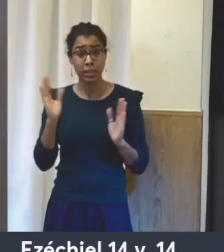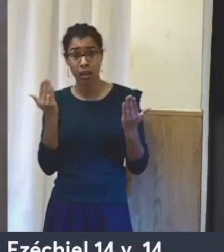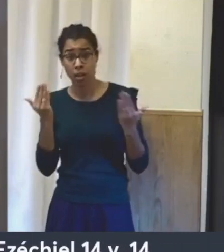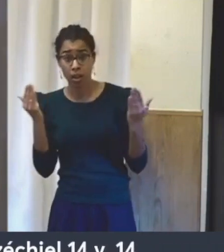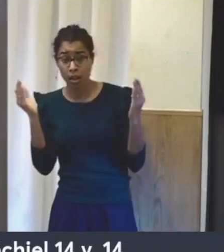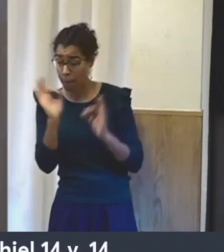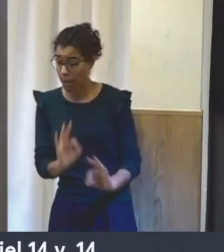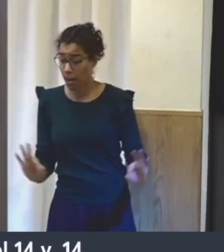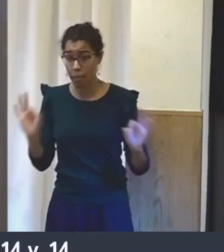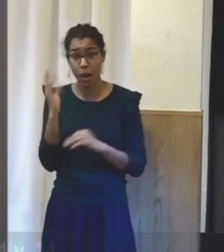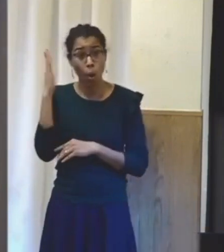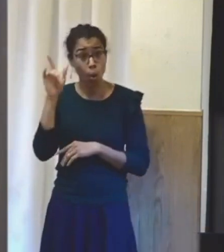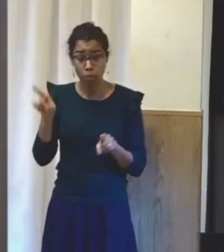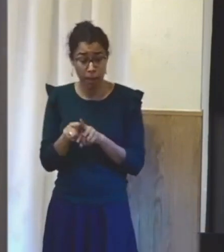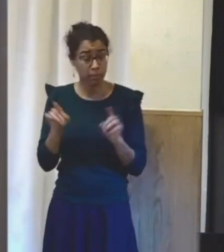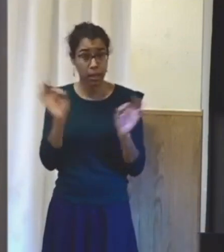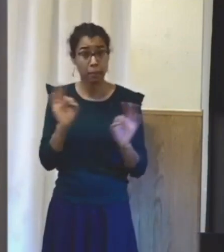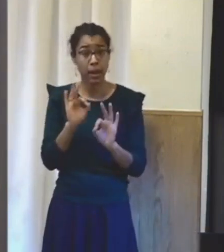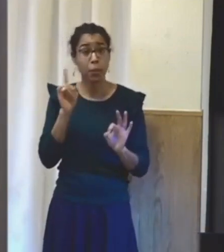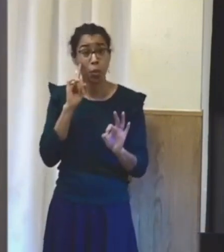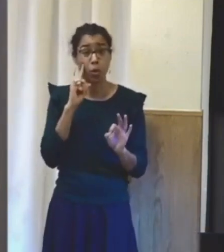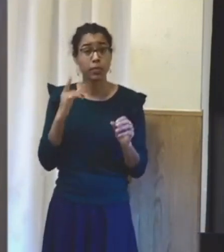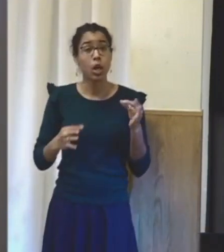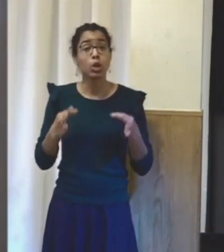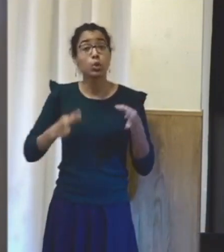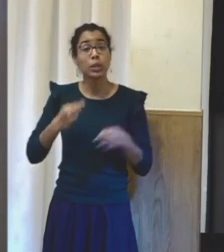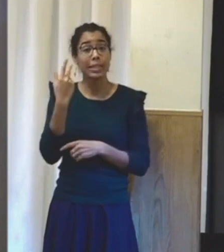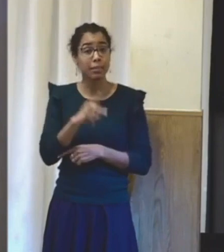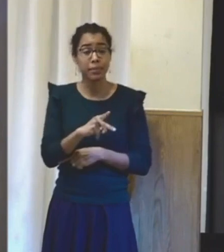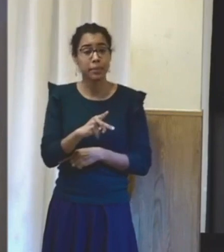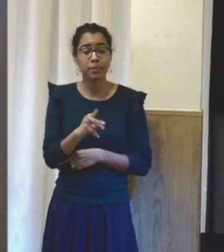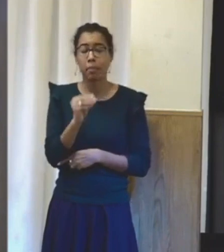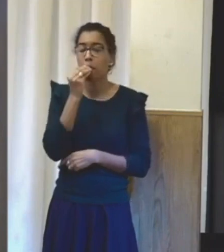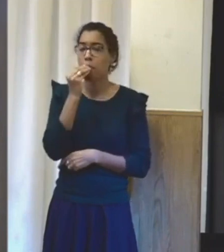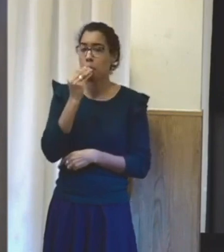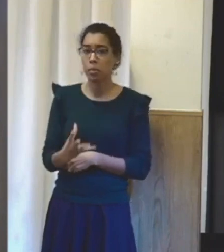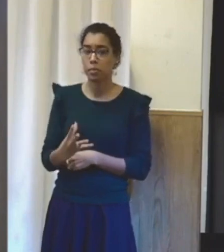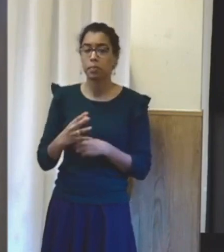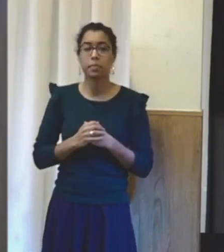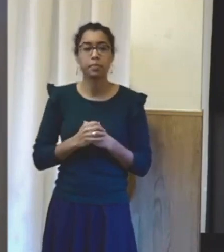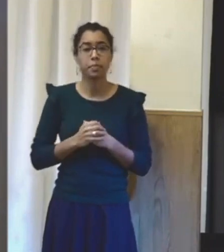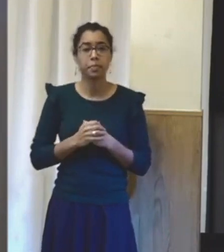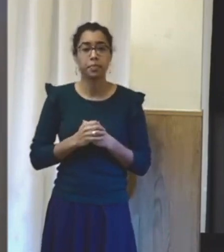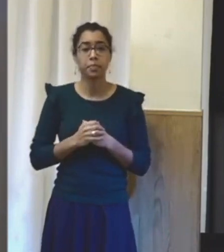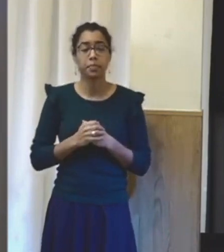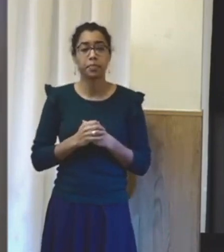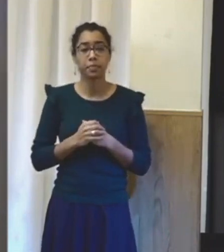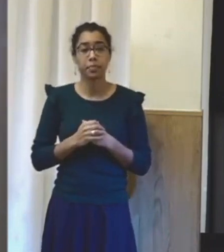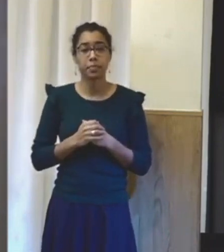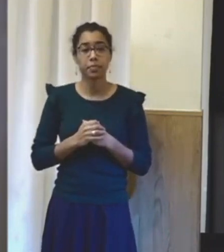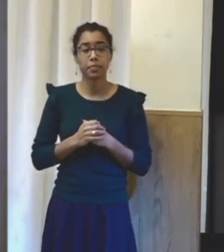terre. Pourquoi ? Parce que sa justice était bonne. Selon